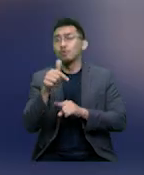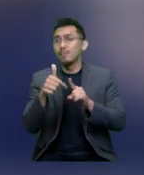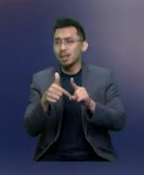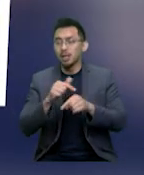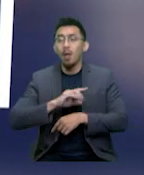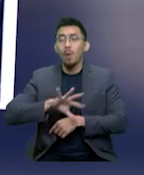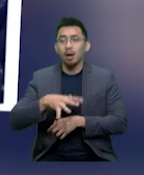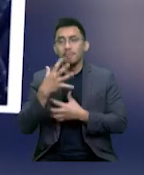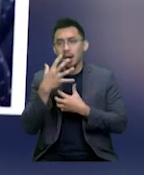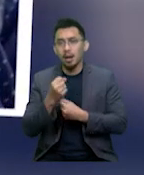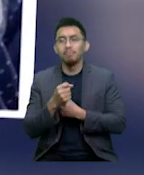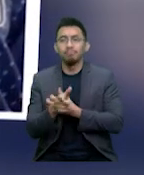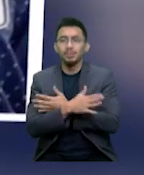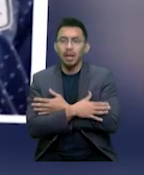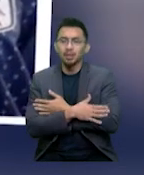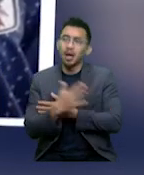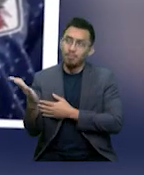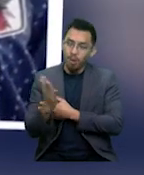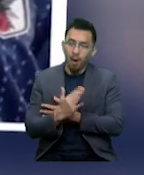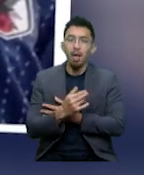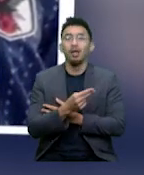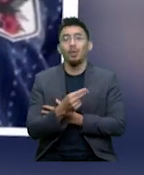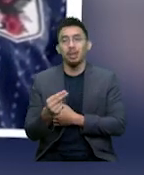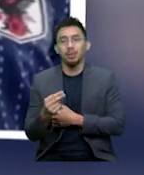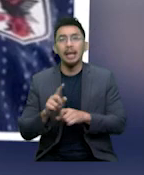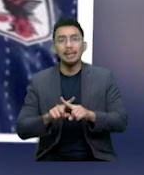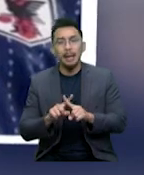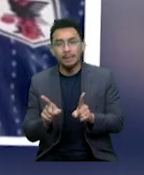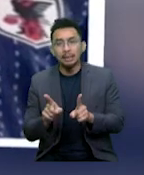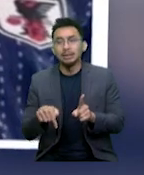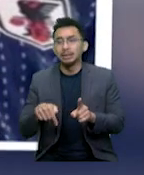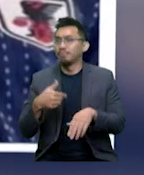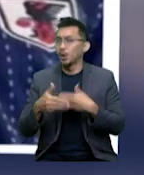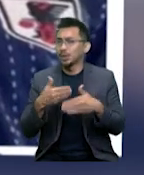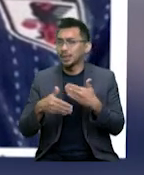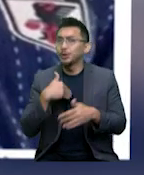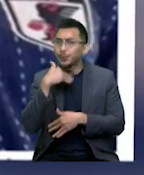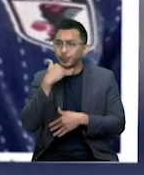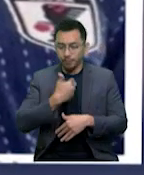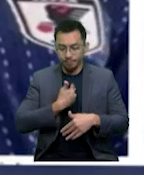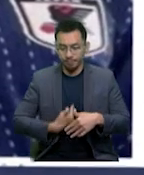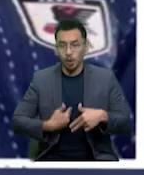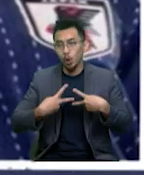segera dipulangkan ke tanah air, namun pemulangan jenazah masih menunggu proses otopsi selesai.